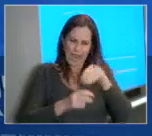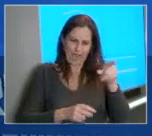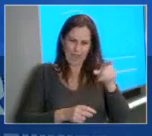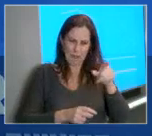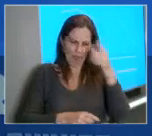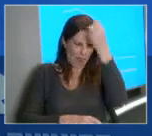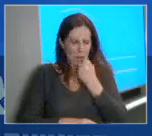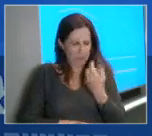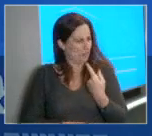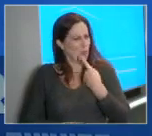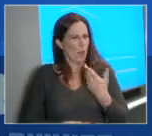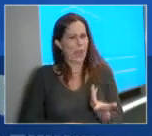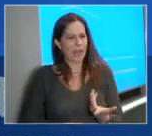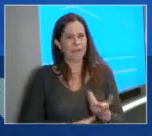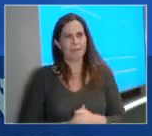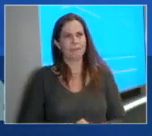מהזרוע הצבאית של החמאס.